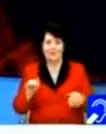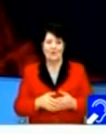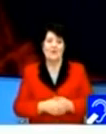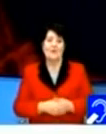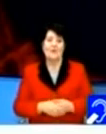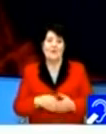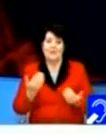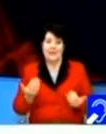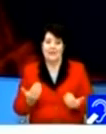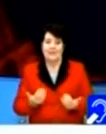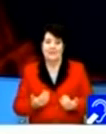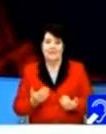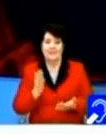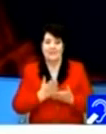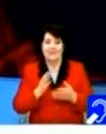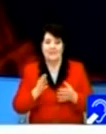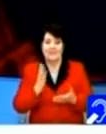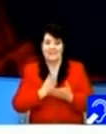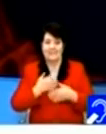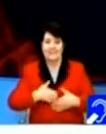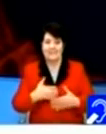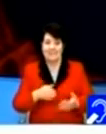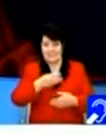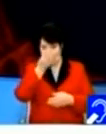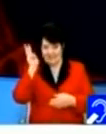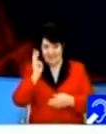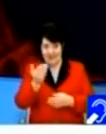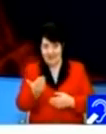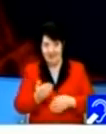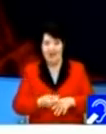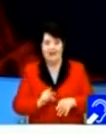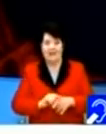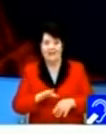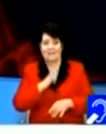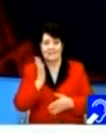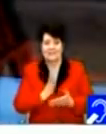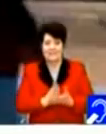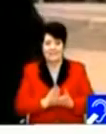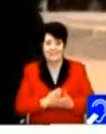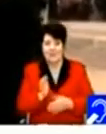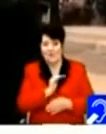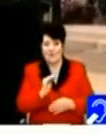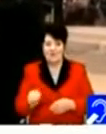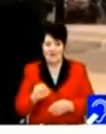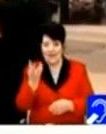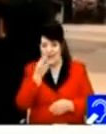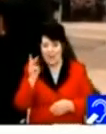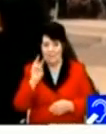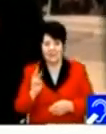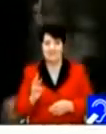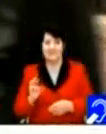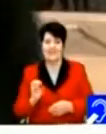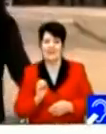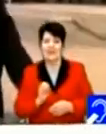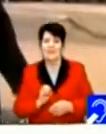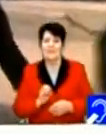Este oficial, ducesa de Sussex este însărcinată. Anunțul a fost făcut la Palatul Kensington, reședința oficială a prințului Harry și a soției sale